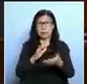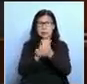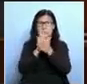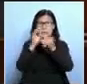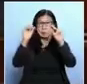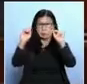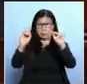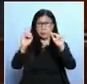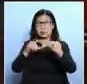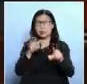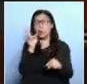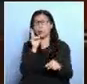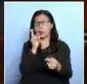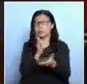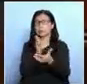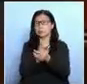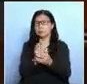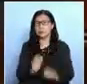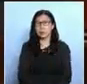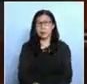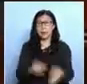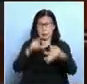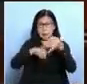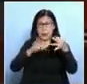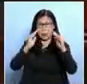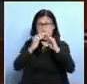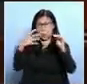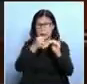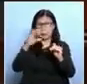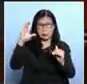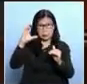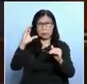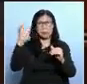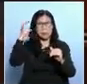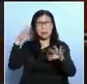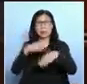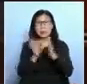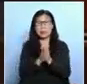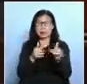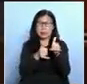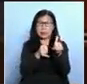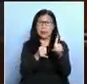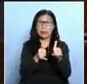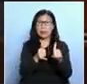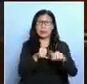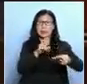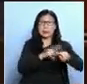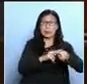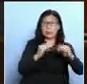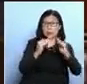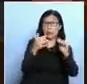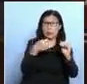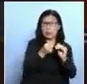呢？我覺得唔會咁悲觀。只要陳帆局長你稍微放下 好似跟我哋嘅廣東省省長咁